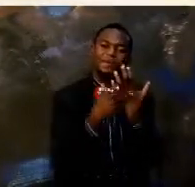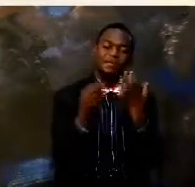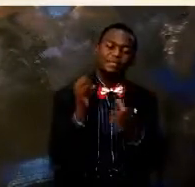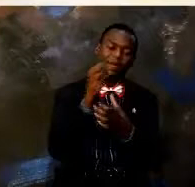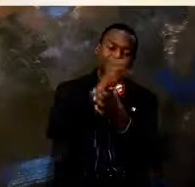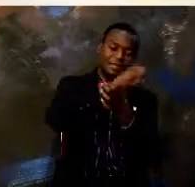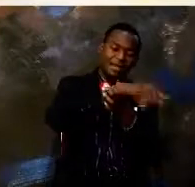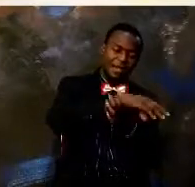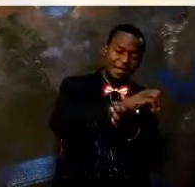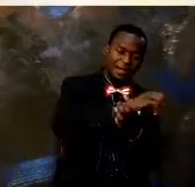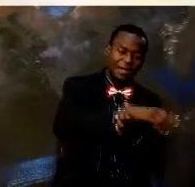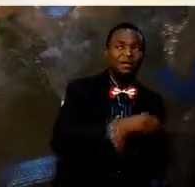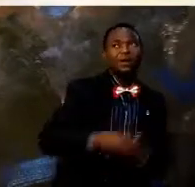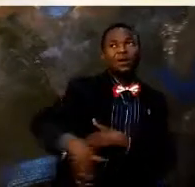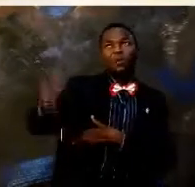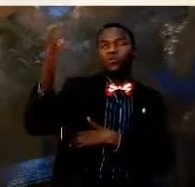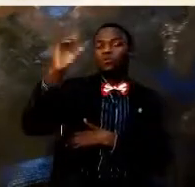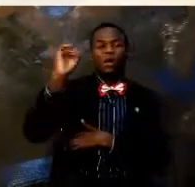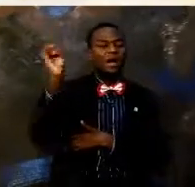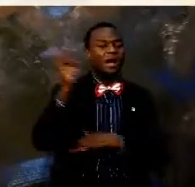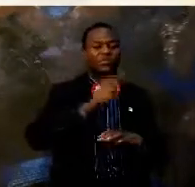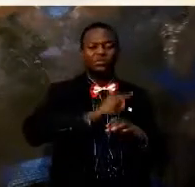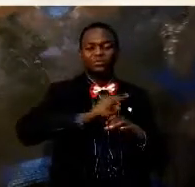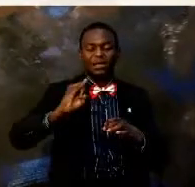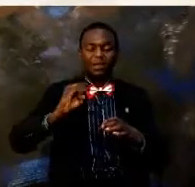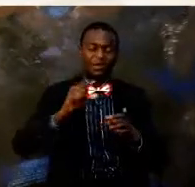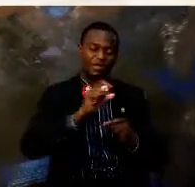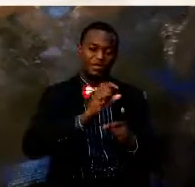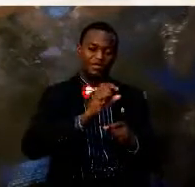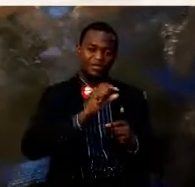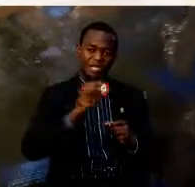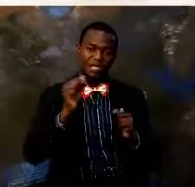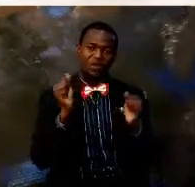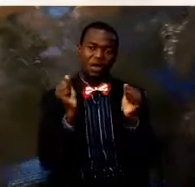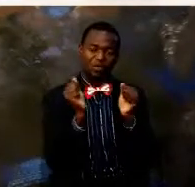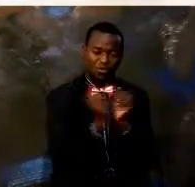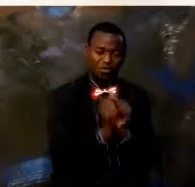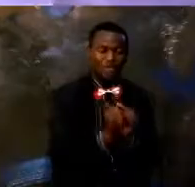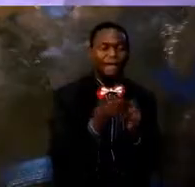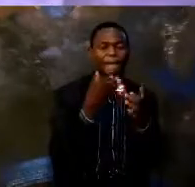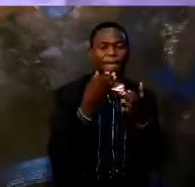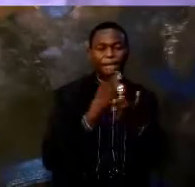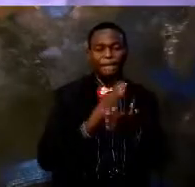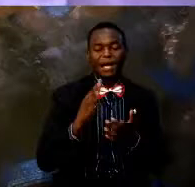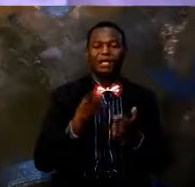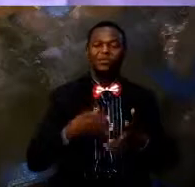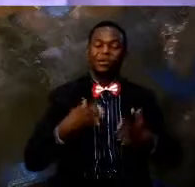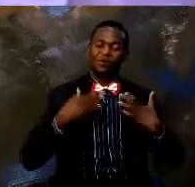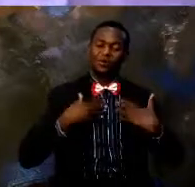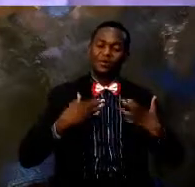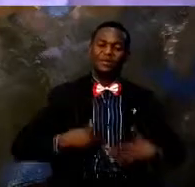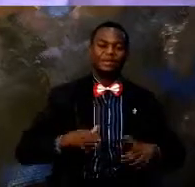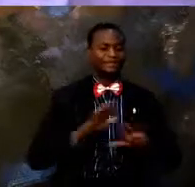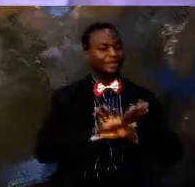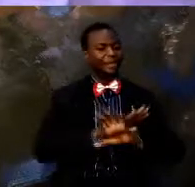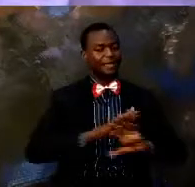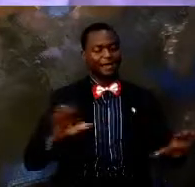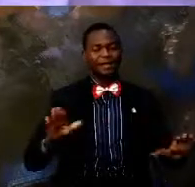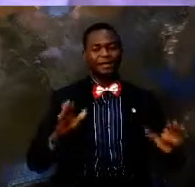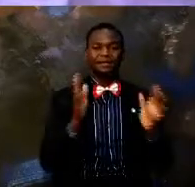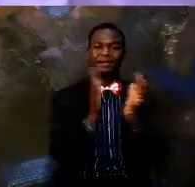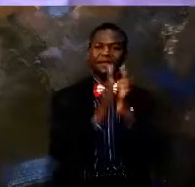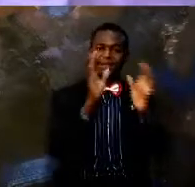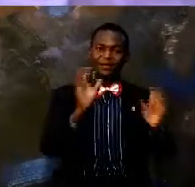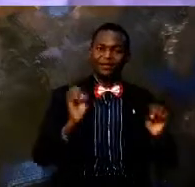na dhabihu Mungu hakuzitaka, ule mstari wa kumi, bali aliwekewa mwili tayari.